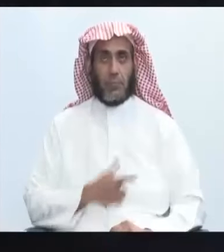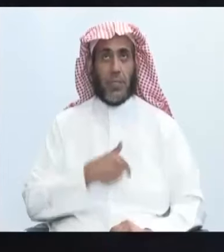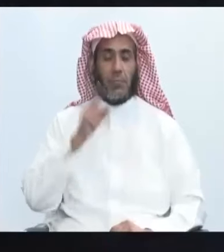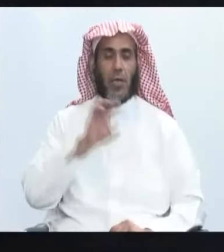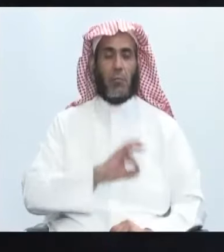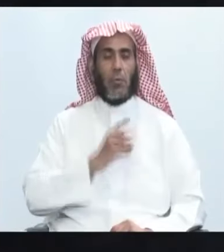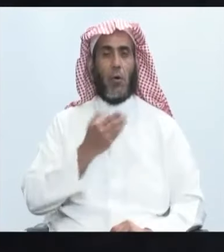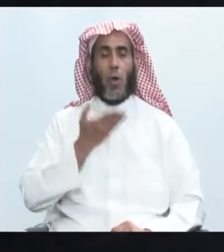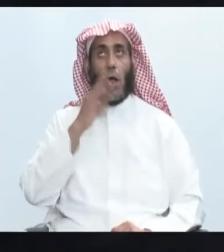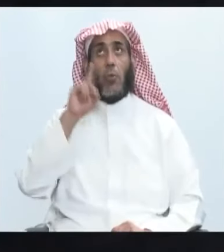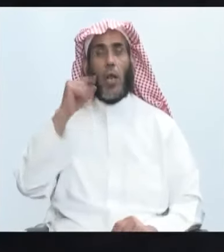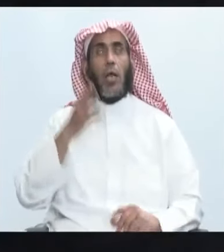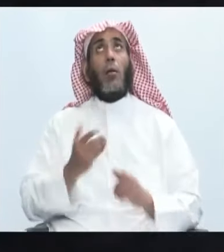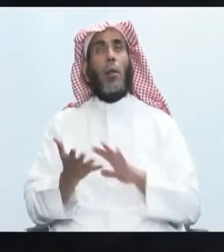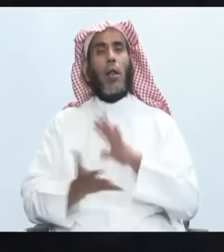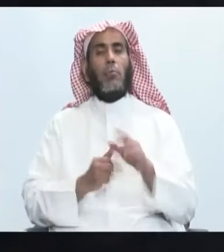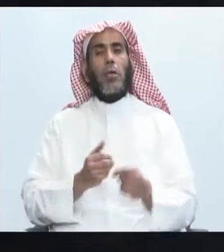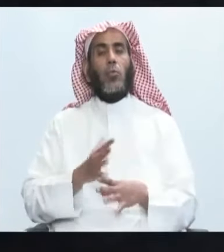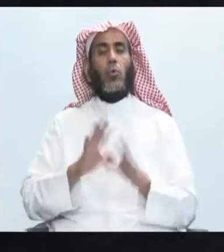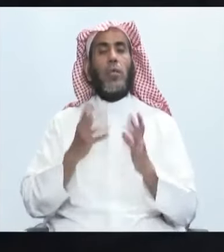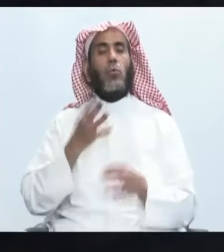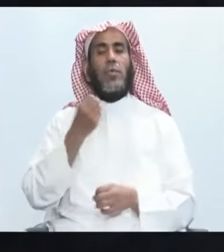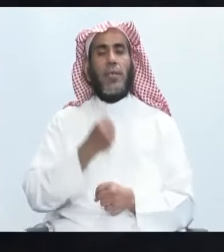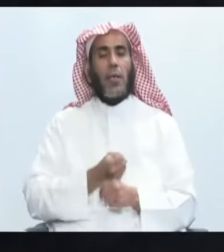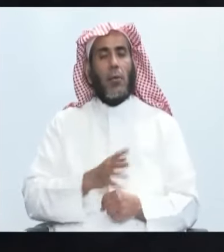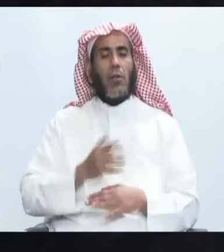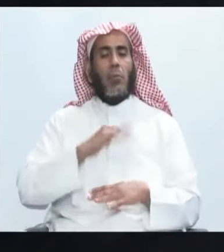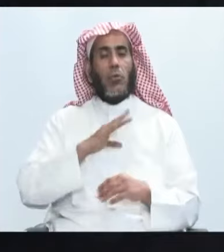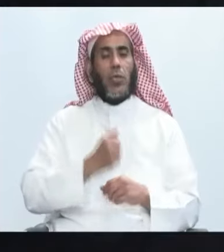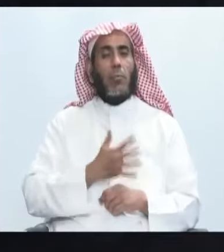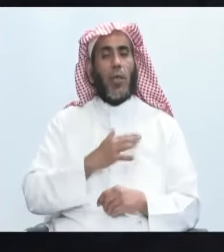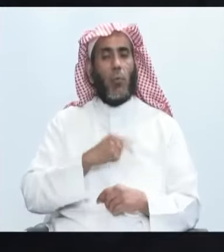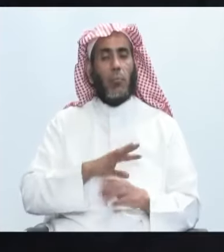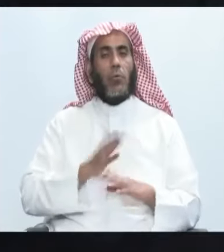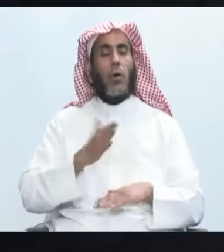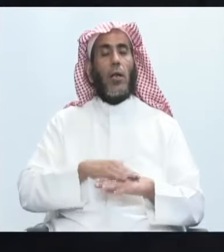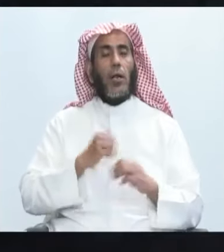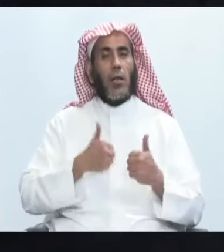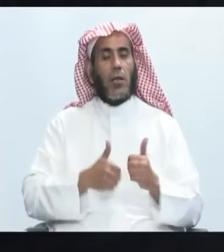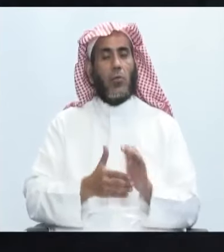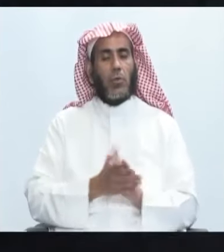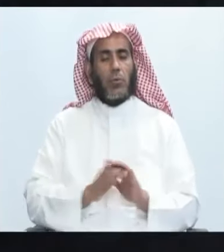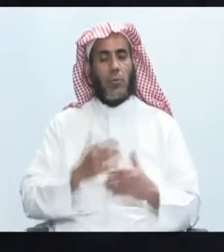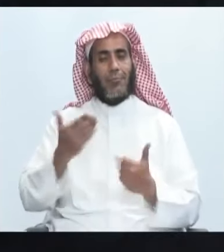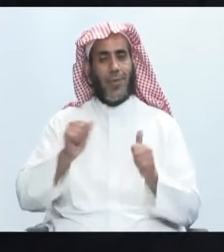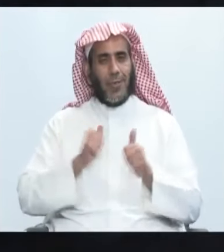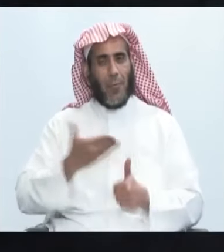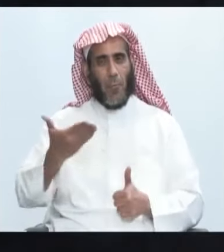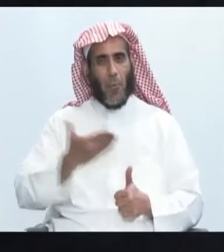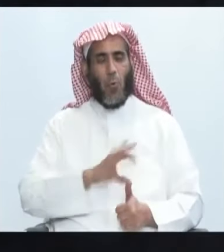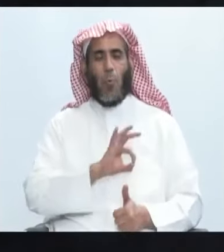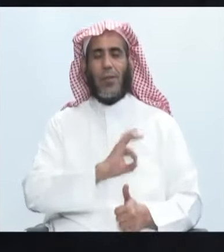بسم الله الرحمن الرحيم الحمد لله رب العالمين والصلاه والسلام على اشرف الانبياء والمرسلين نبينا محمد وعلى اله وصحبه اجمعين مرحبا بكم